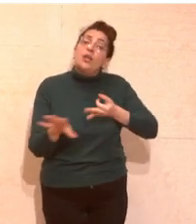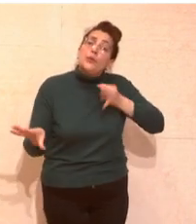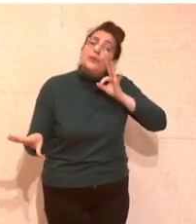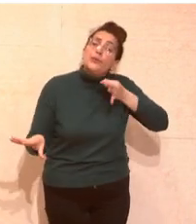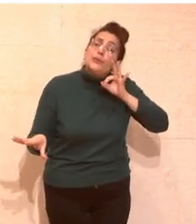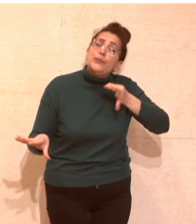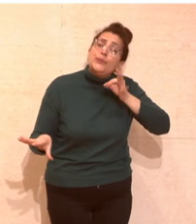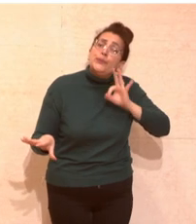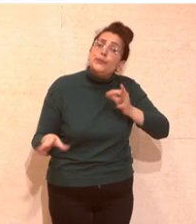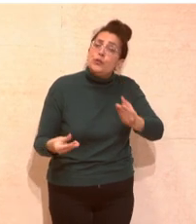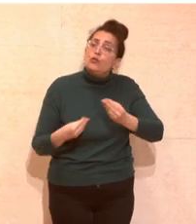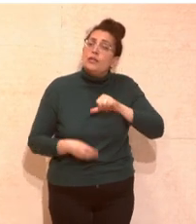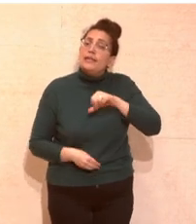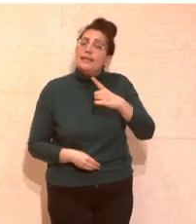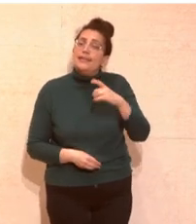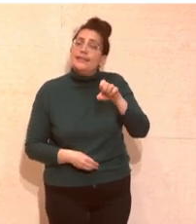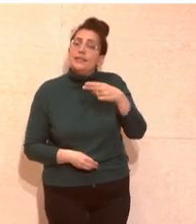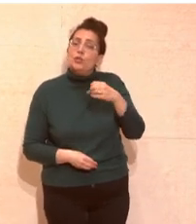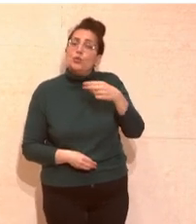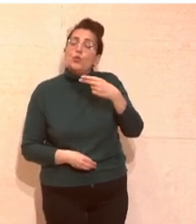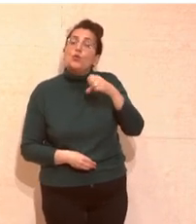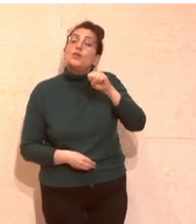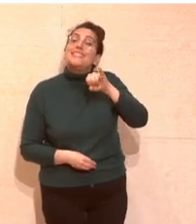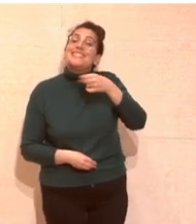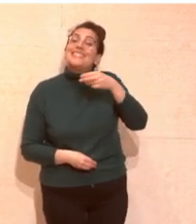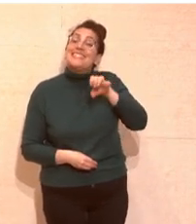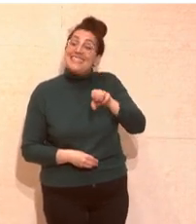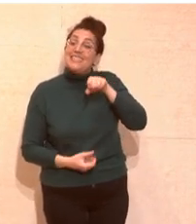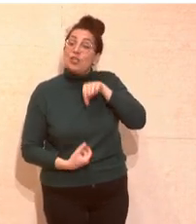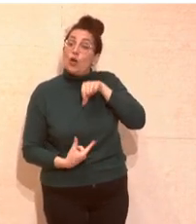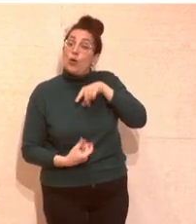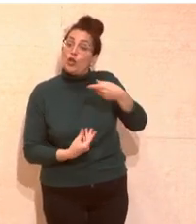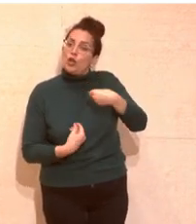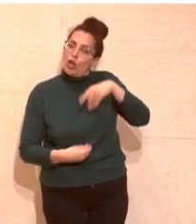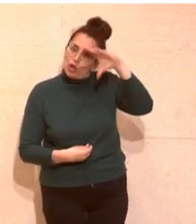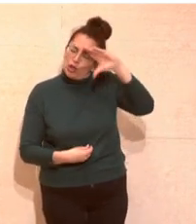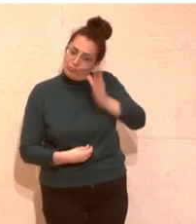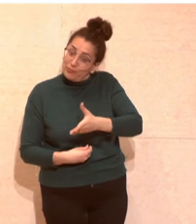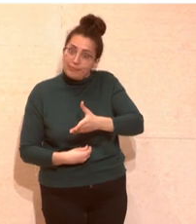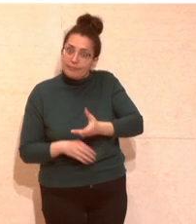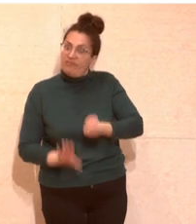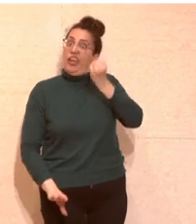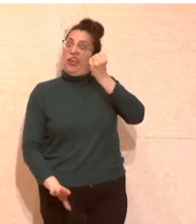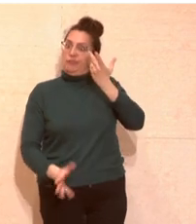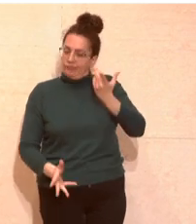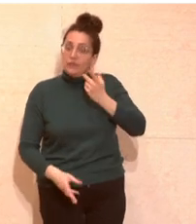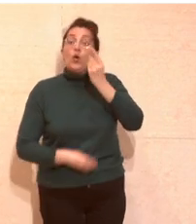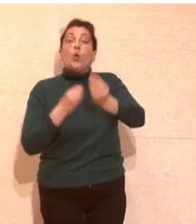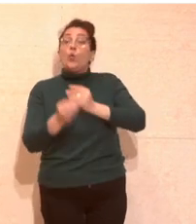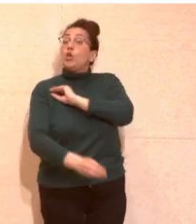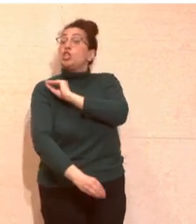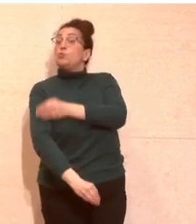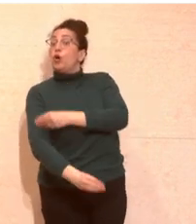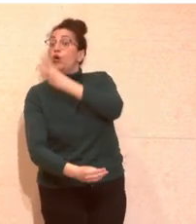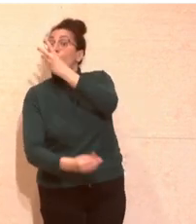va bloquer l'adénosine qui nous permet normalement de nous endormir, et l'absence de sport. Quand on pense qu'on fait du sport